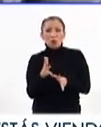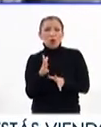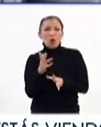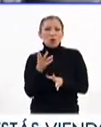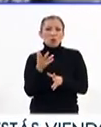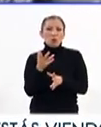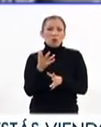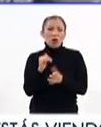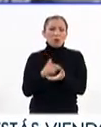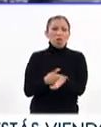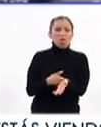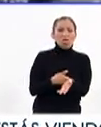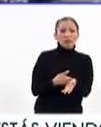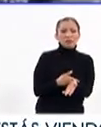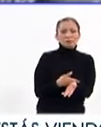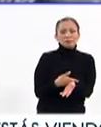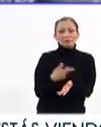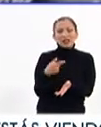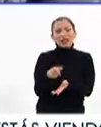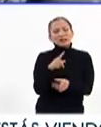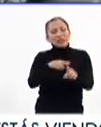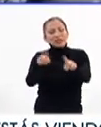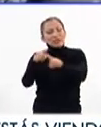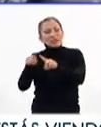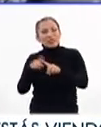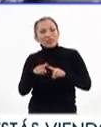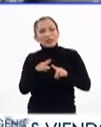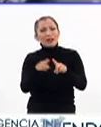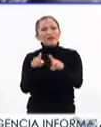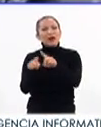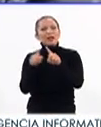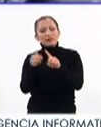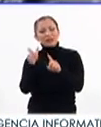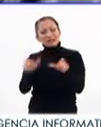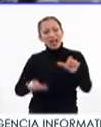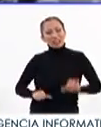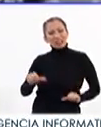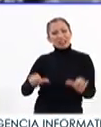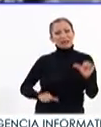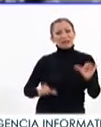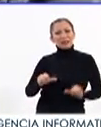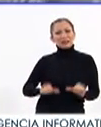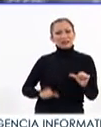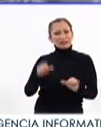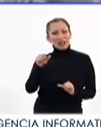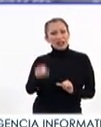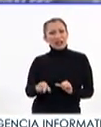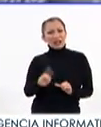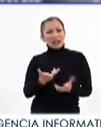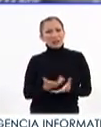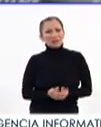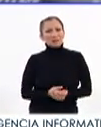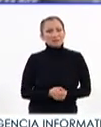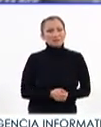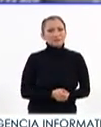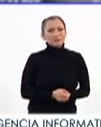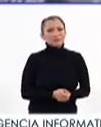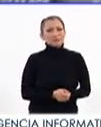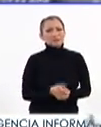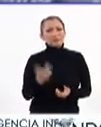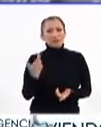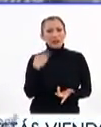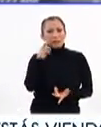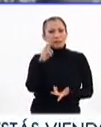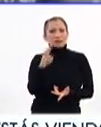maschilismo, ci sono una serie di comportamenti più o meno nascosti che